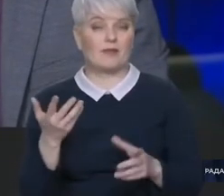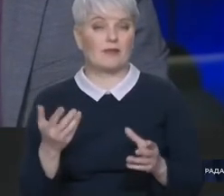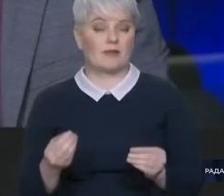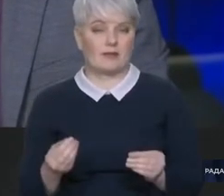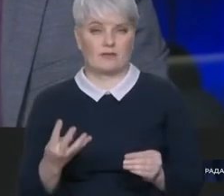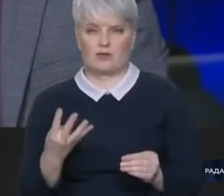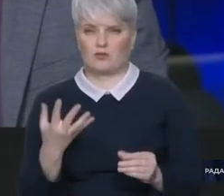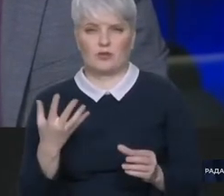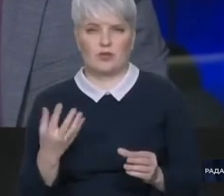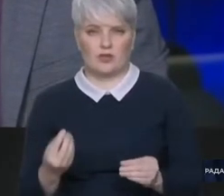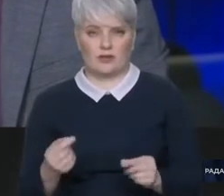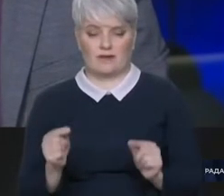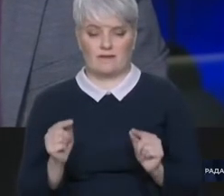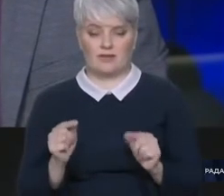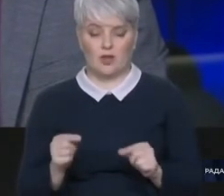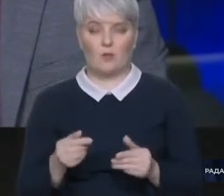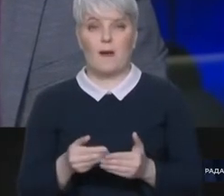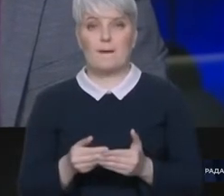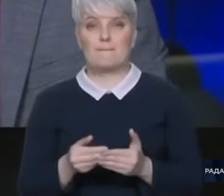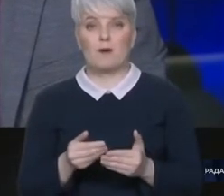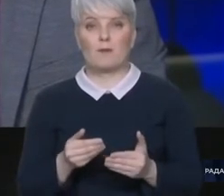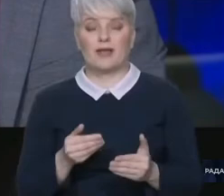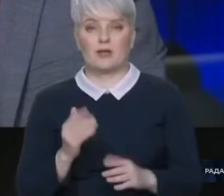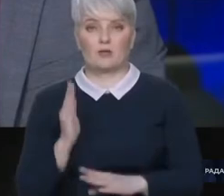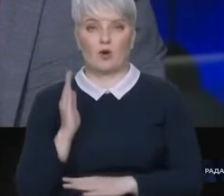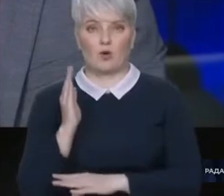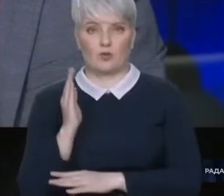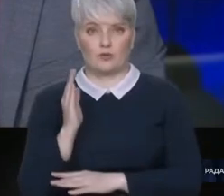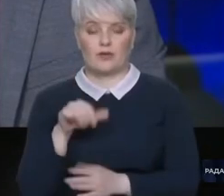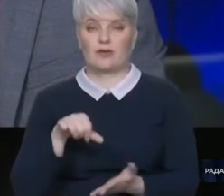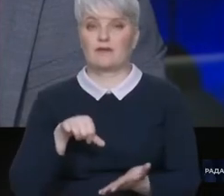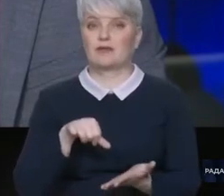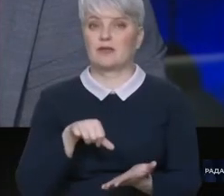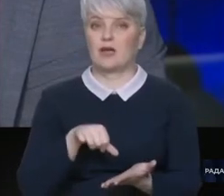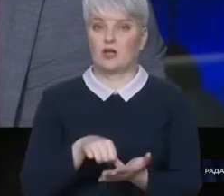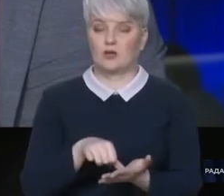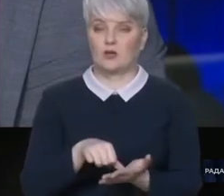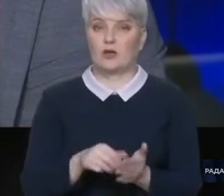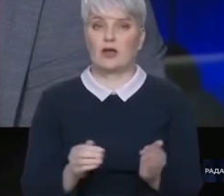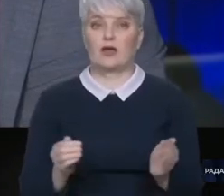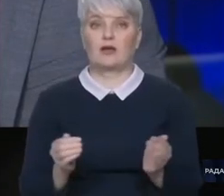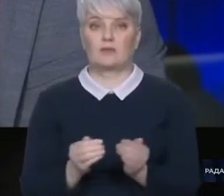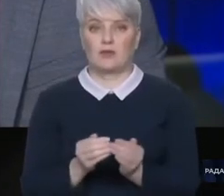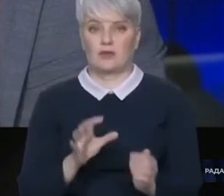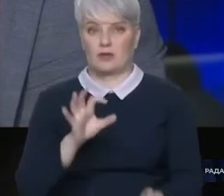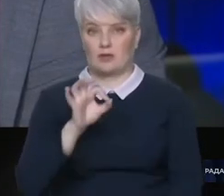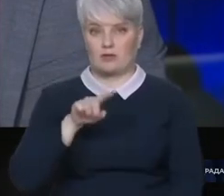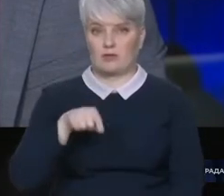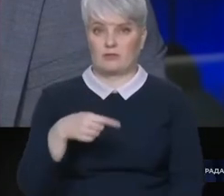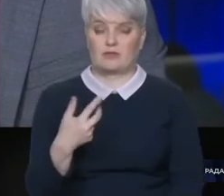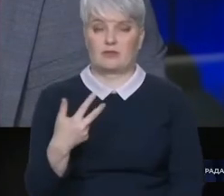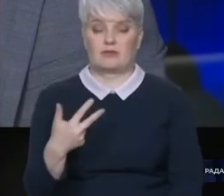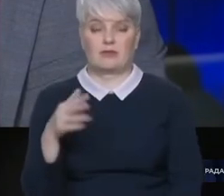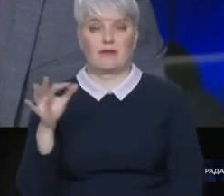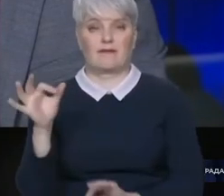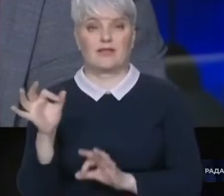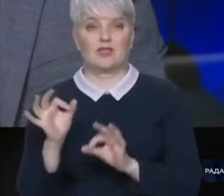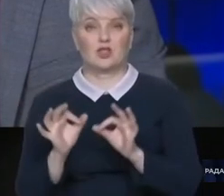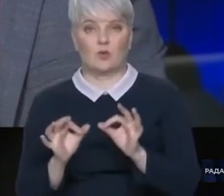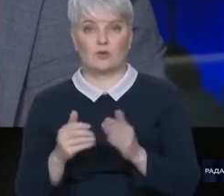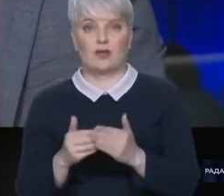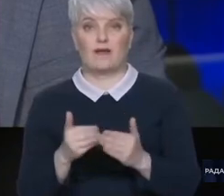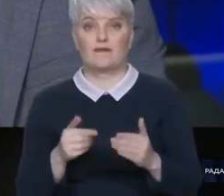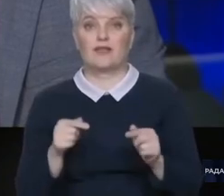за 4 дні в цьому попередньому голосуванні взяло менш ніж 0,3%